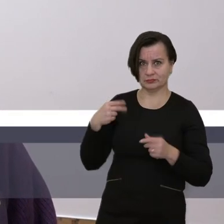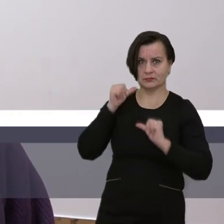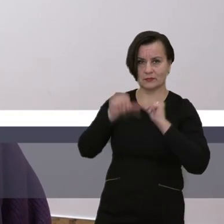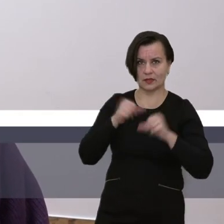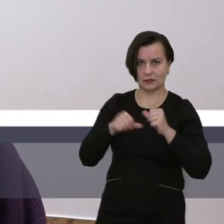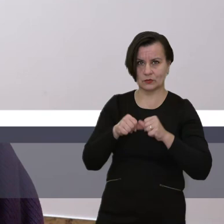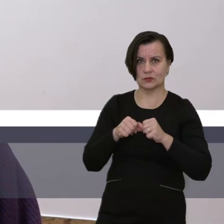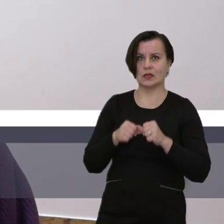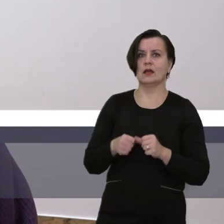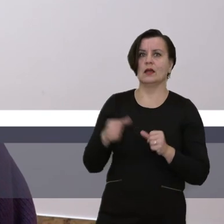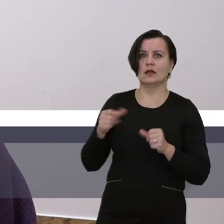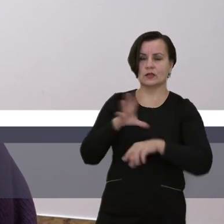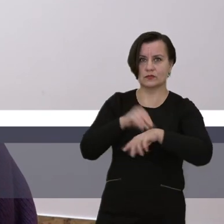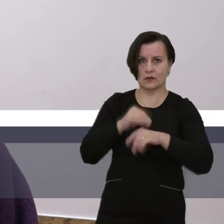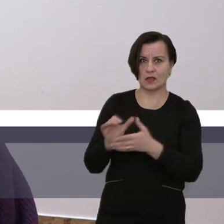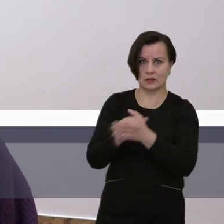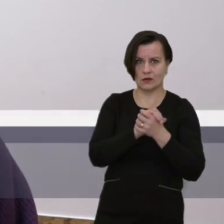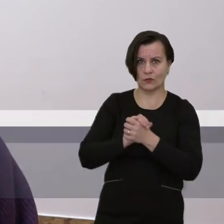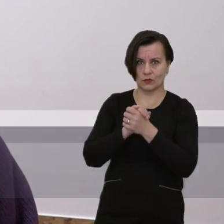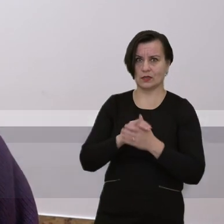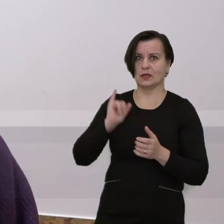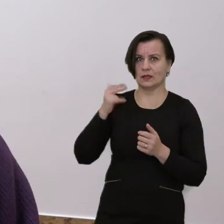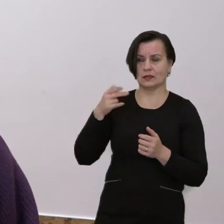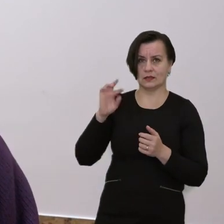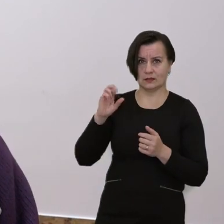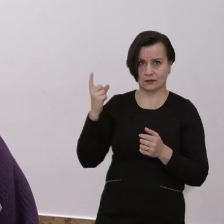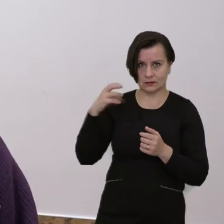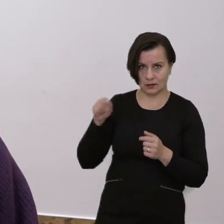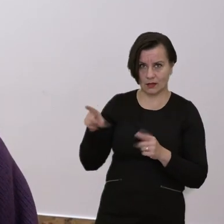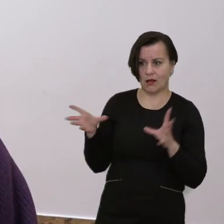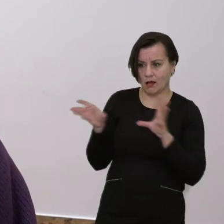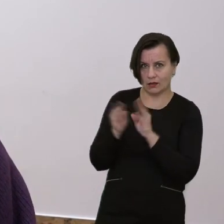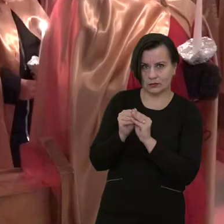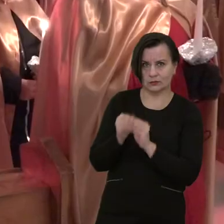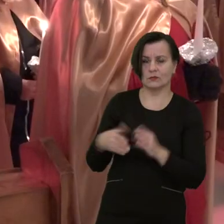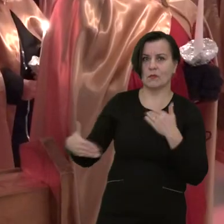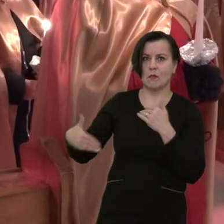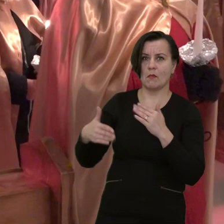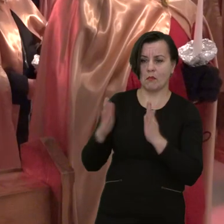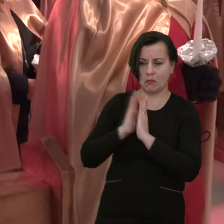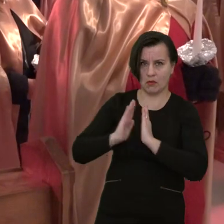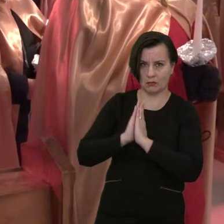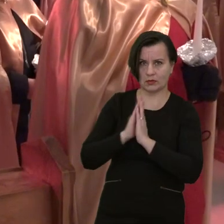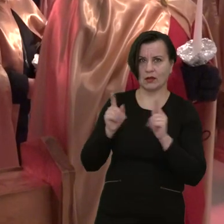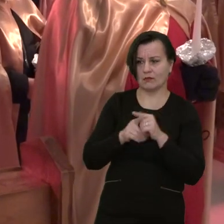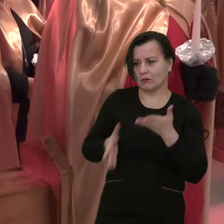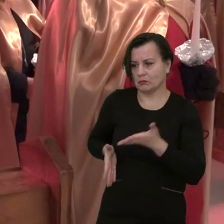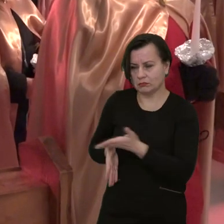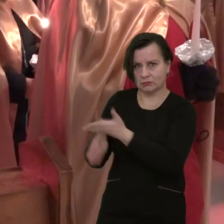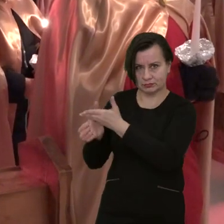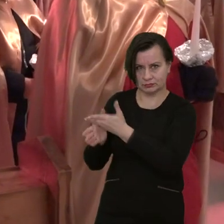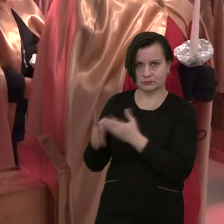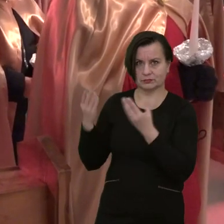mus su Ingrida paprašė patalkinti Šventos Liucijos dienoj. Iniciatyva buvo